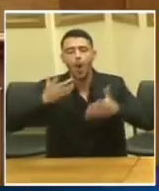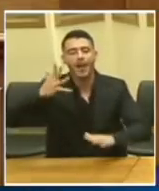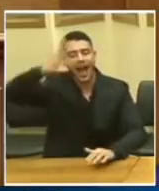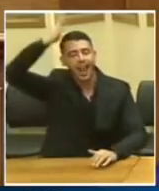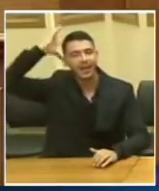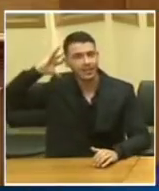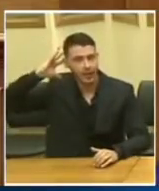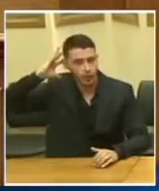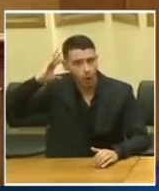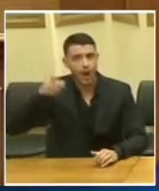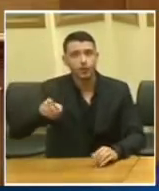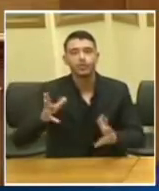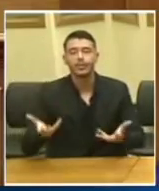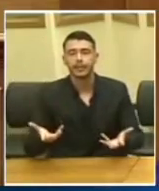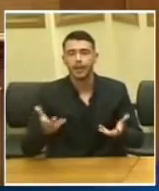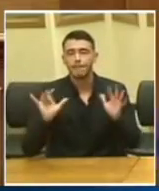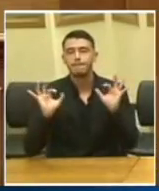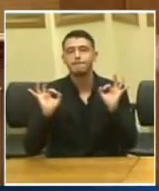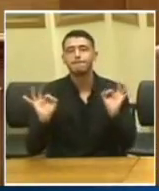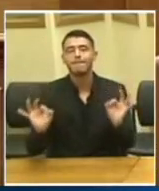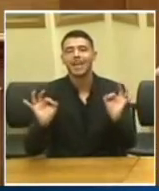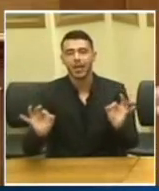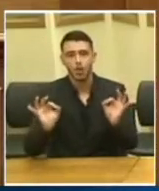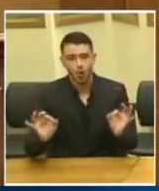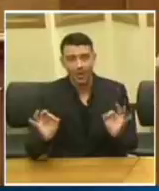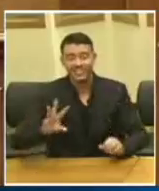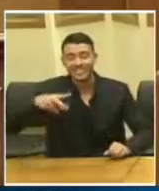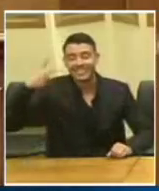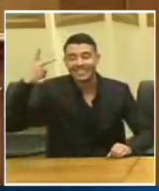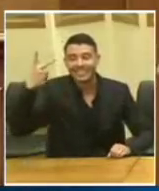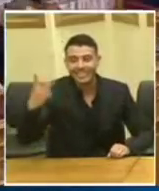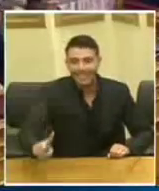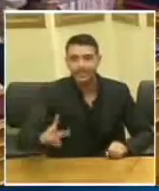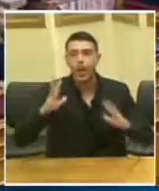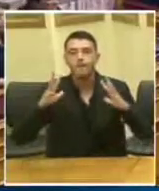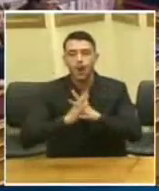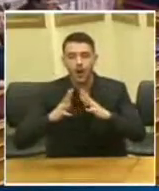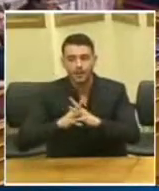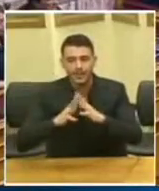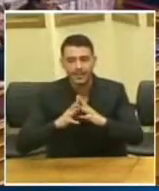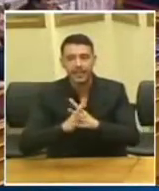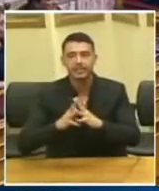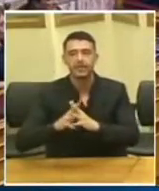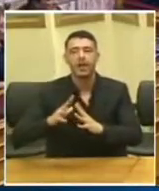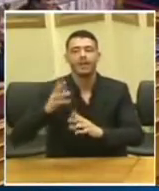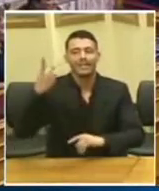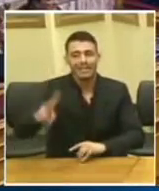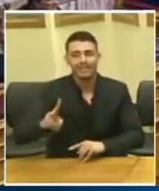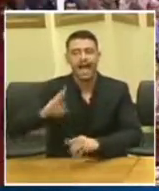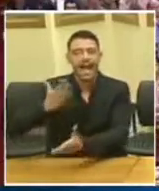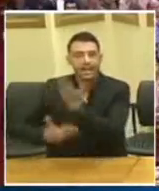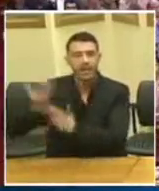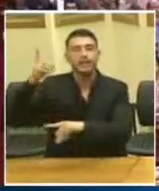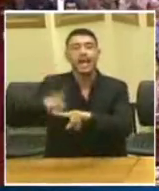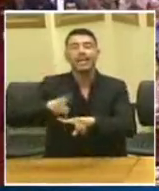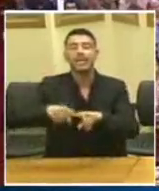τον Μακεδόνα πολεμιστή της αρχαίας ελληνικής Μακεδονίας και είναι σύμβολο της φιλίας και της ενότητας των δύο λαών. Πότε